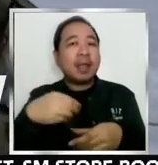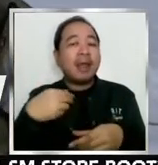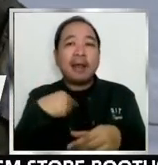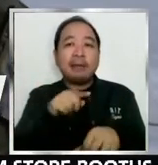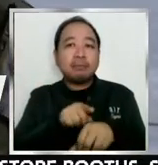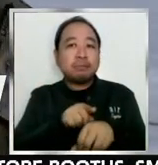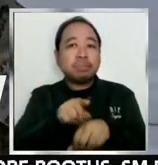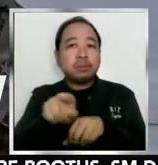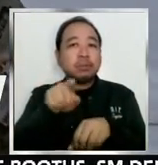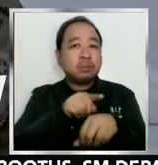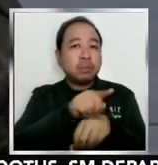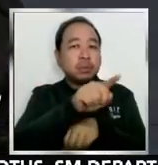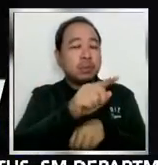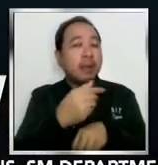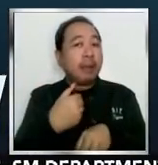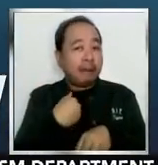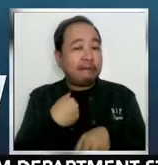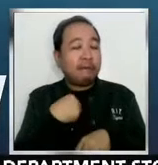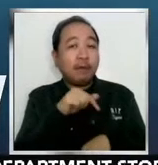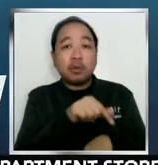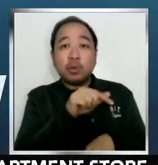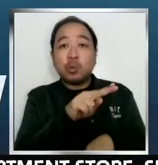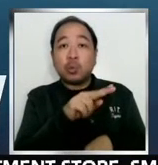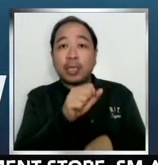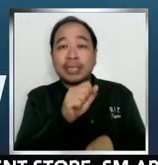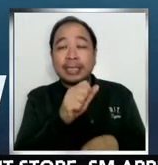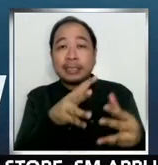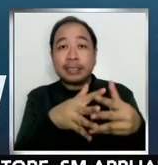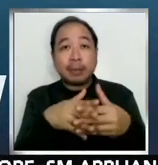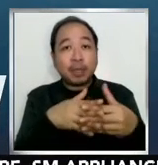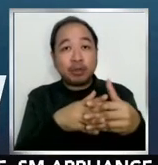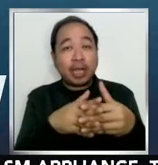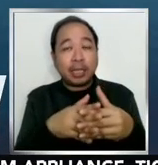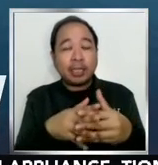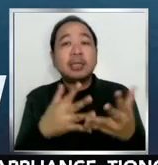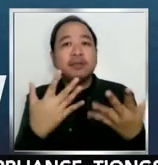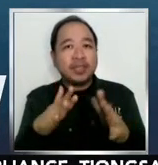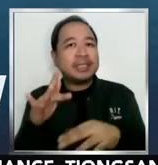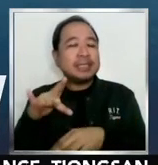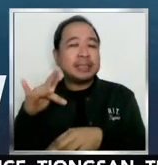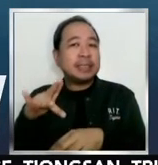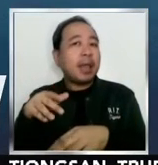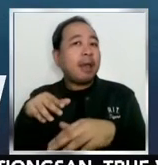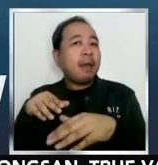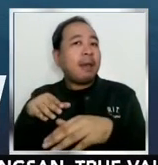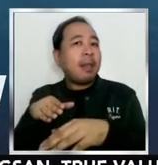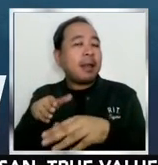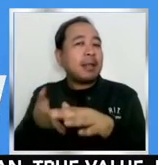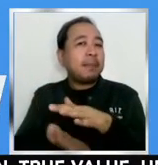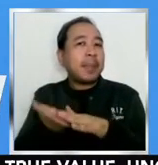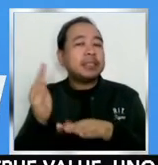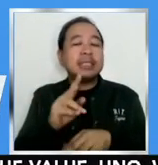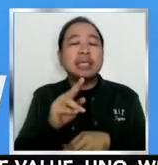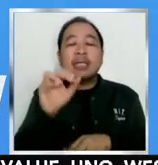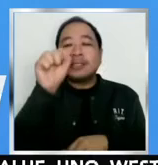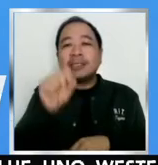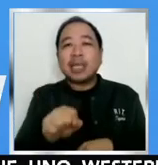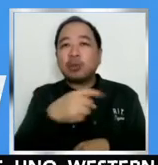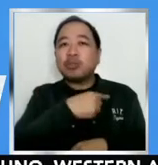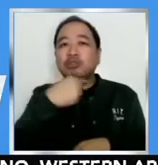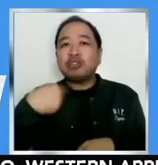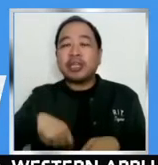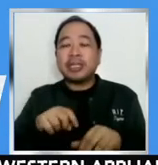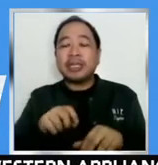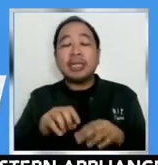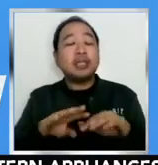commanding officer ng USS America, dumaan sila sa South China Sea habang papunta sa Pilipinas. Nang tanungin kung may